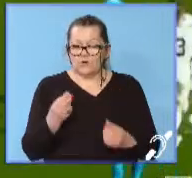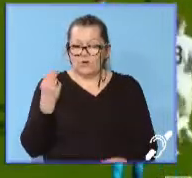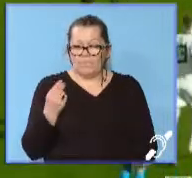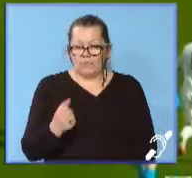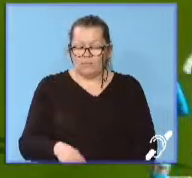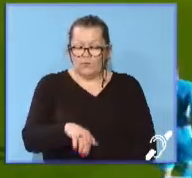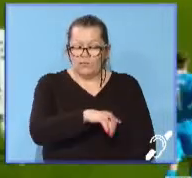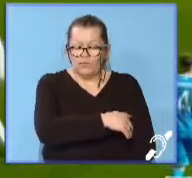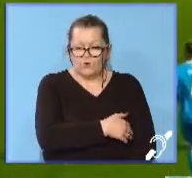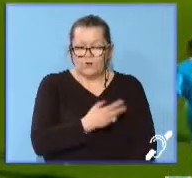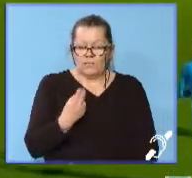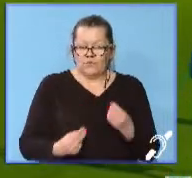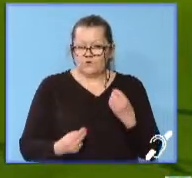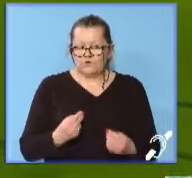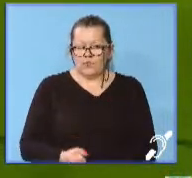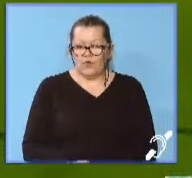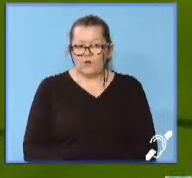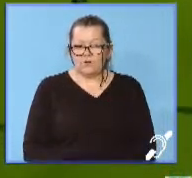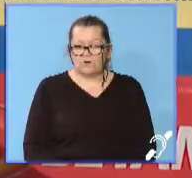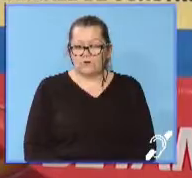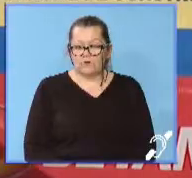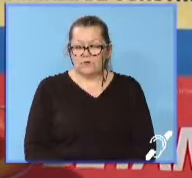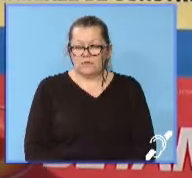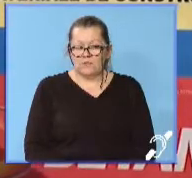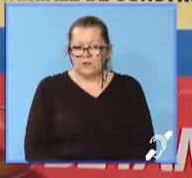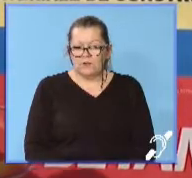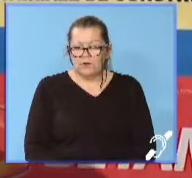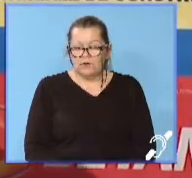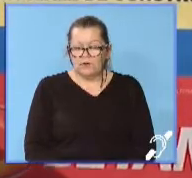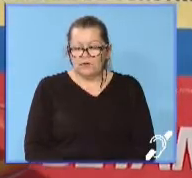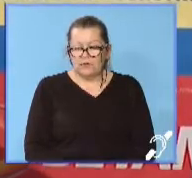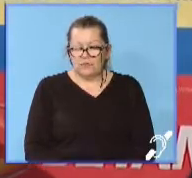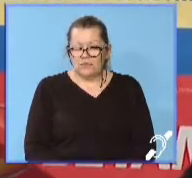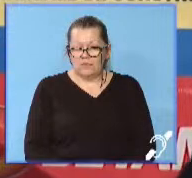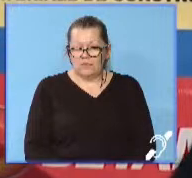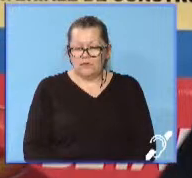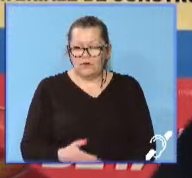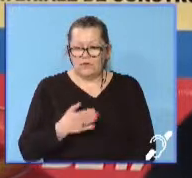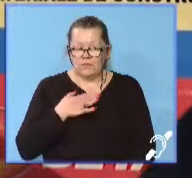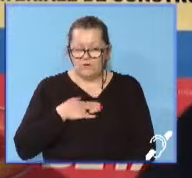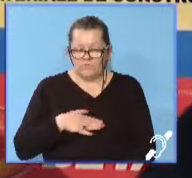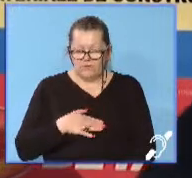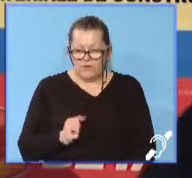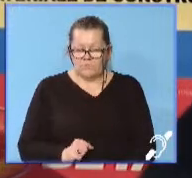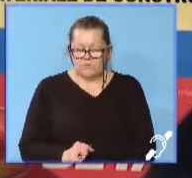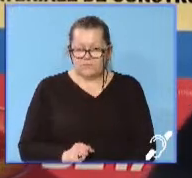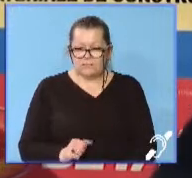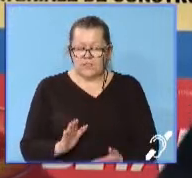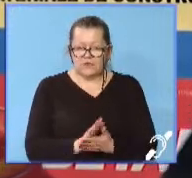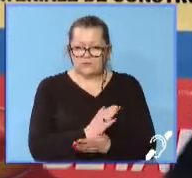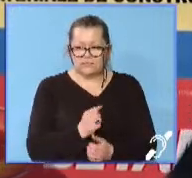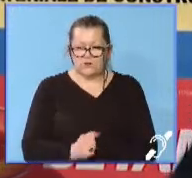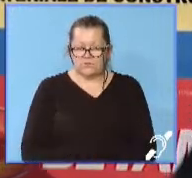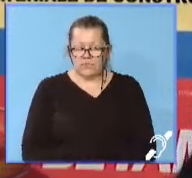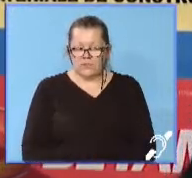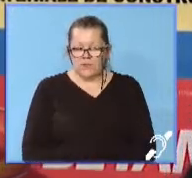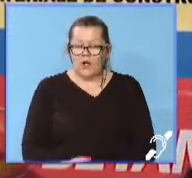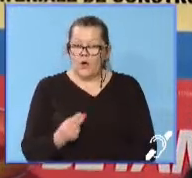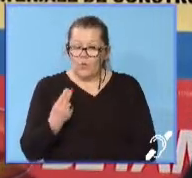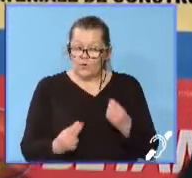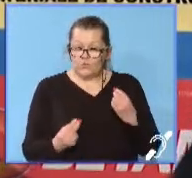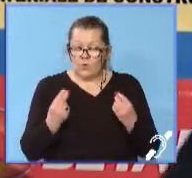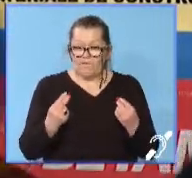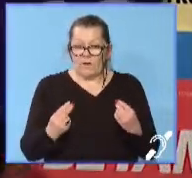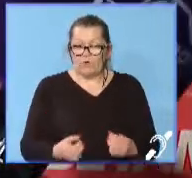ultimul meci și al nostru în care am avut ca obiectiv să ieșim sănătoși cu toții și după părerea mea Cred că am făcut o partidă